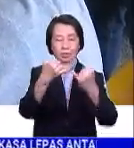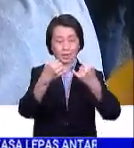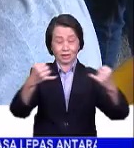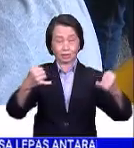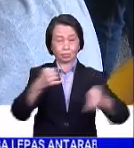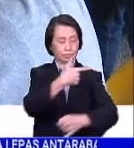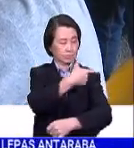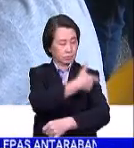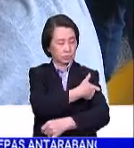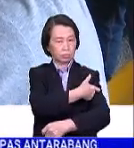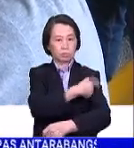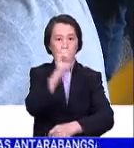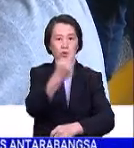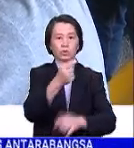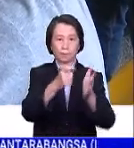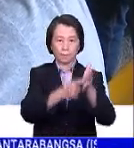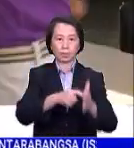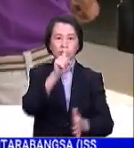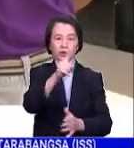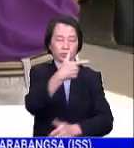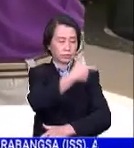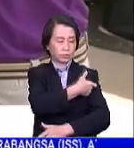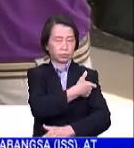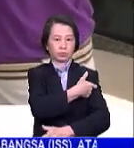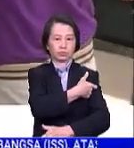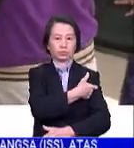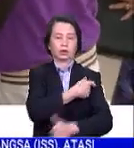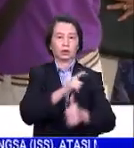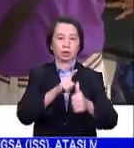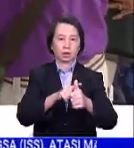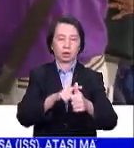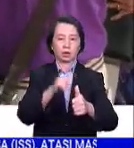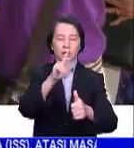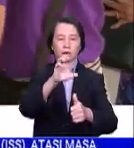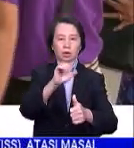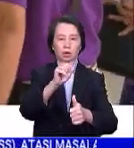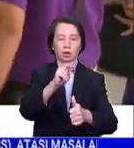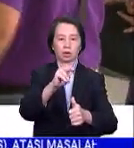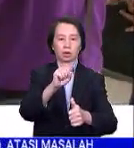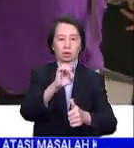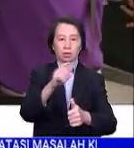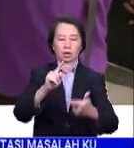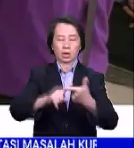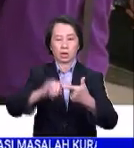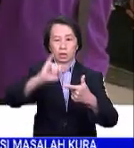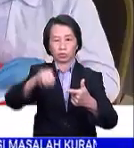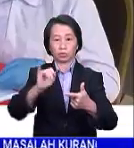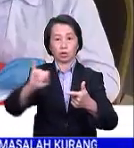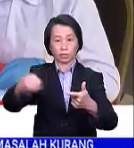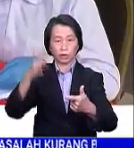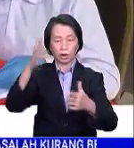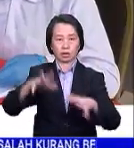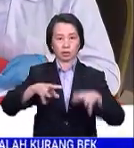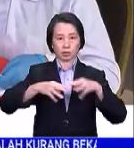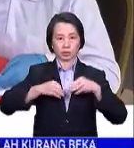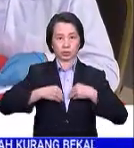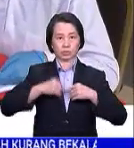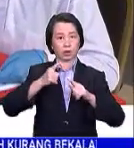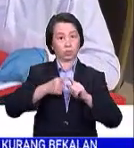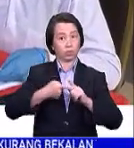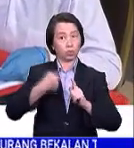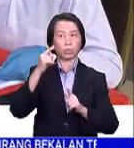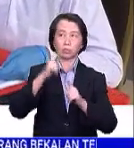vaksin COVID-19 yang hanya memerlukan satu suntikan dos, iaitu CanSino dan Johnson & Johnson yang akan diterima pada Julai